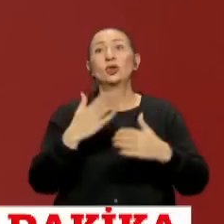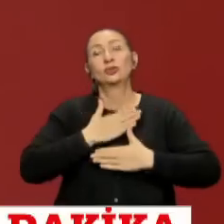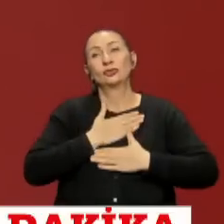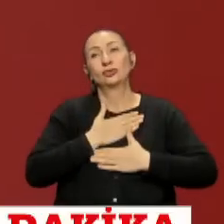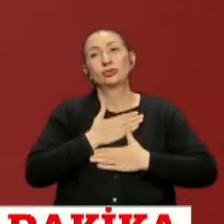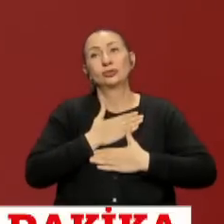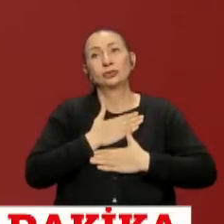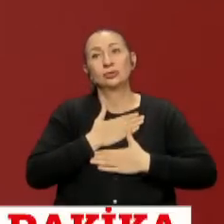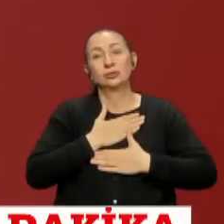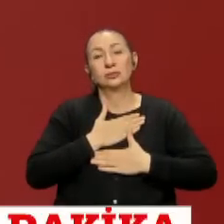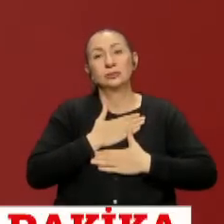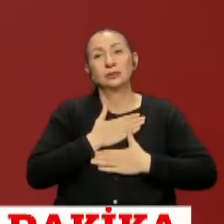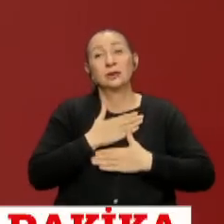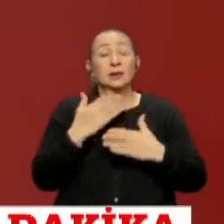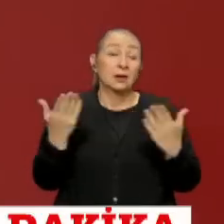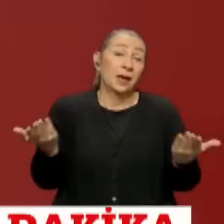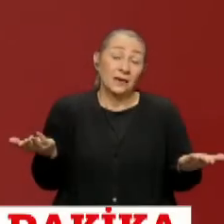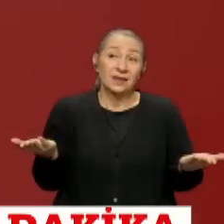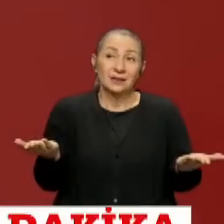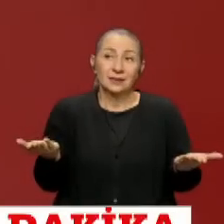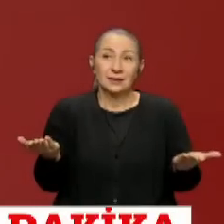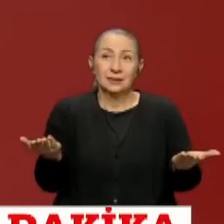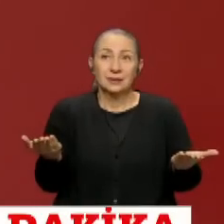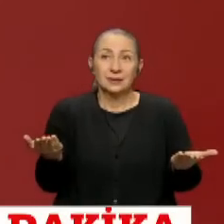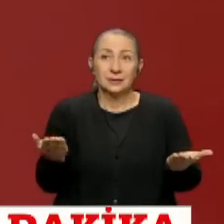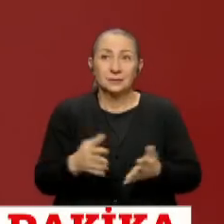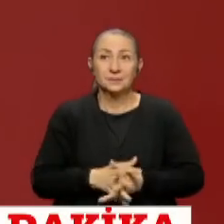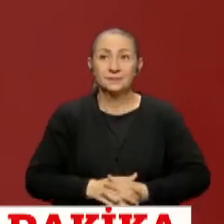görüyoruz. Evet.